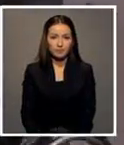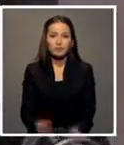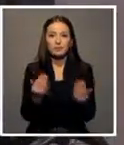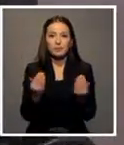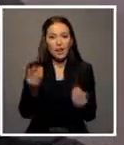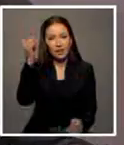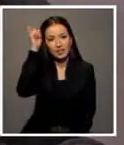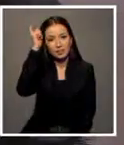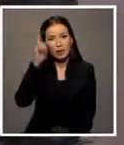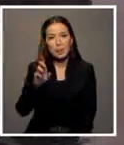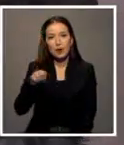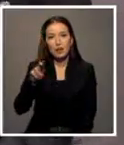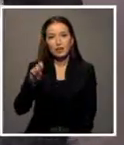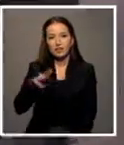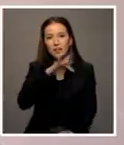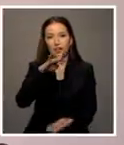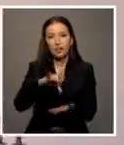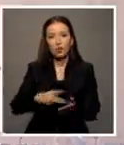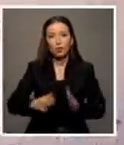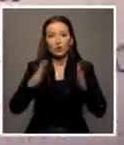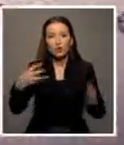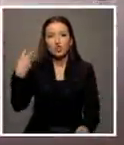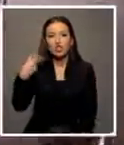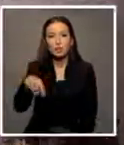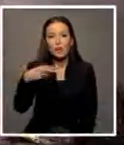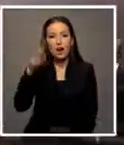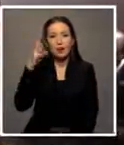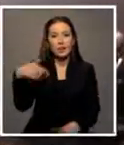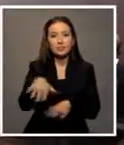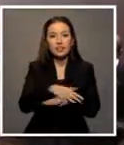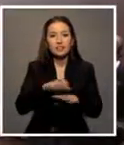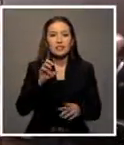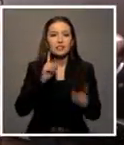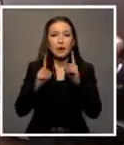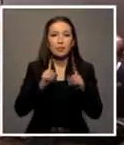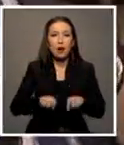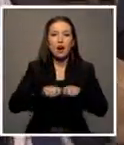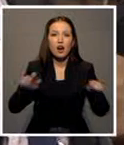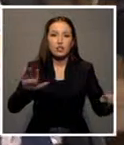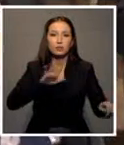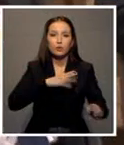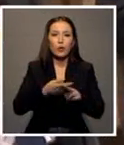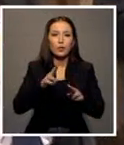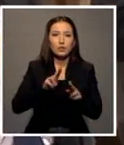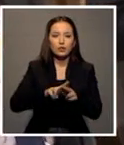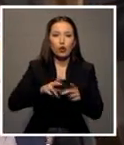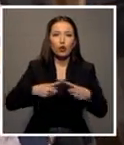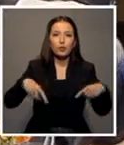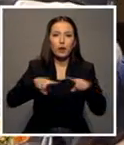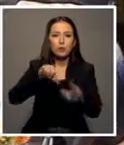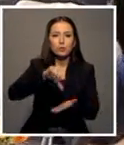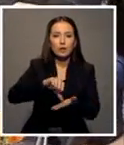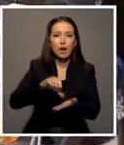Бүгін Германияның Баден-Баден қаласында үлкен жиырмалық елдерінің саммиті ашылды. Халықаралық жиынға осы ұйымға мүше мемлекеттердің қаржы